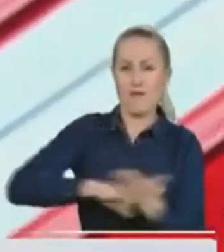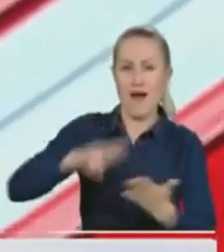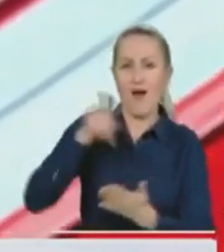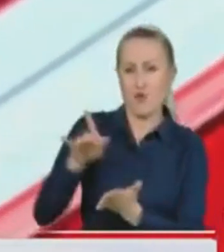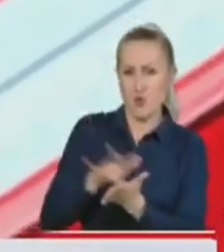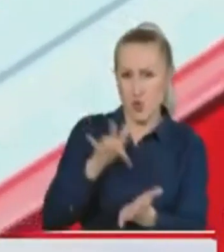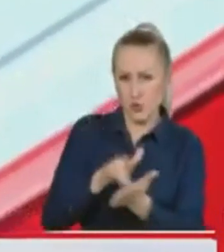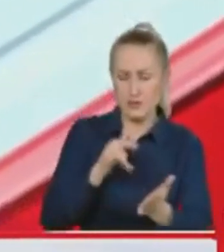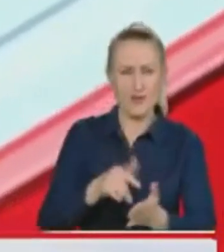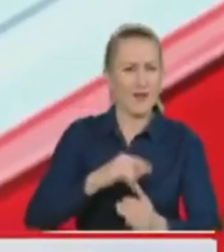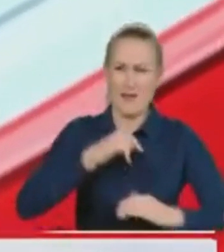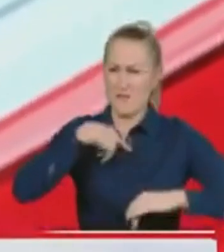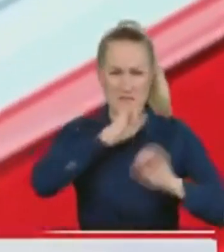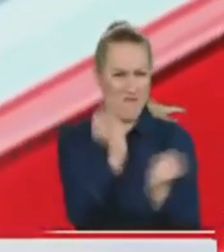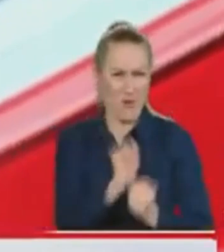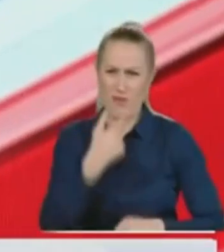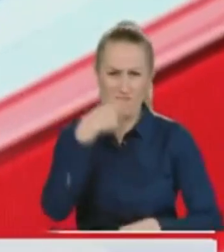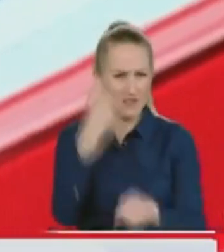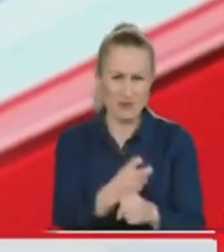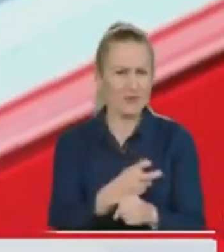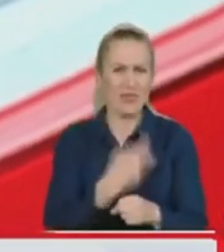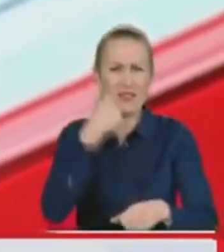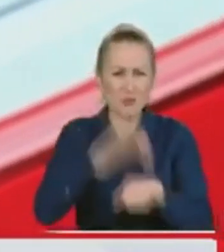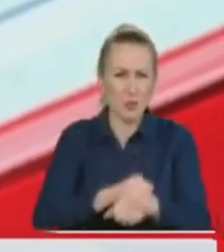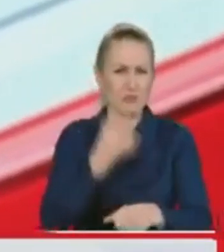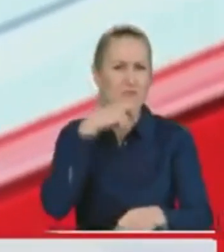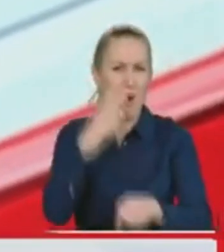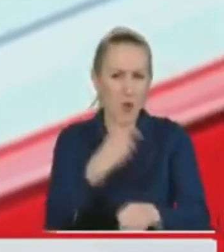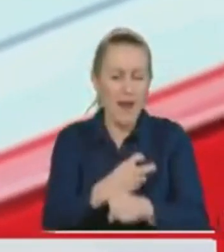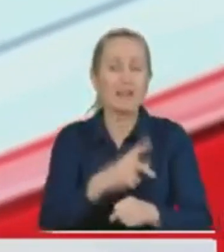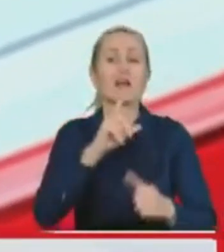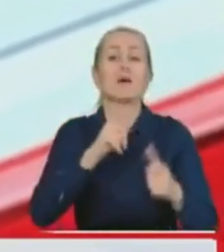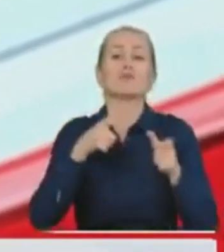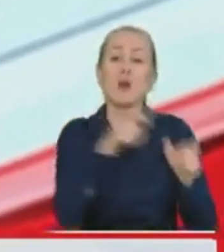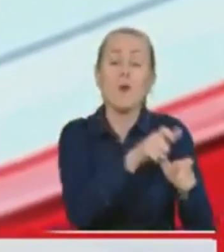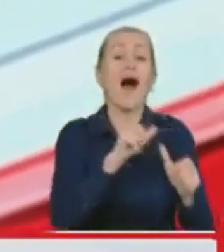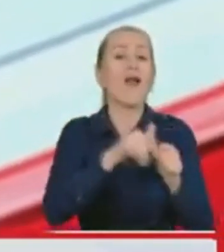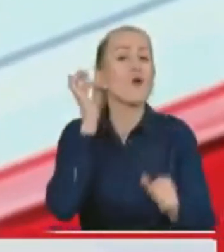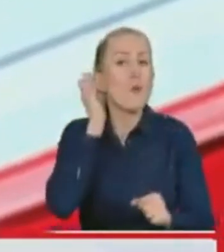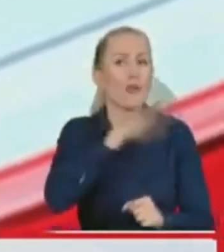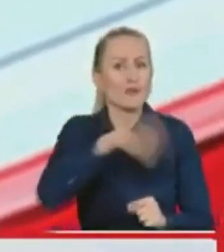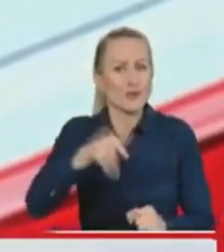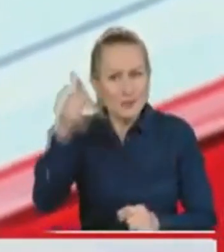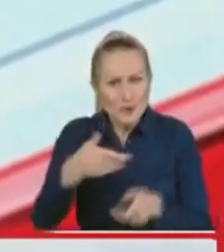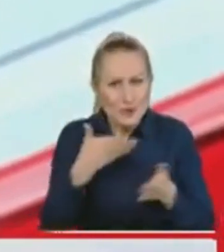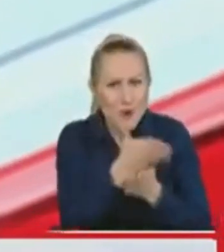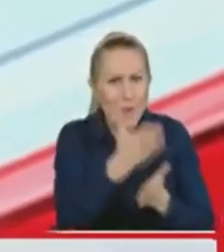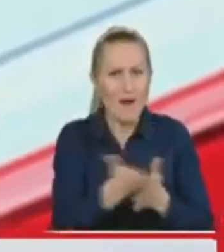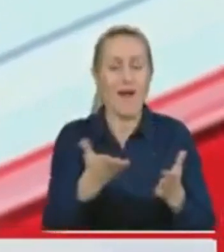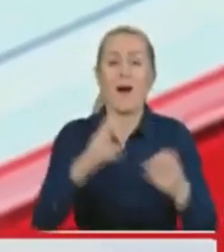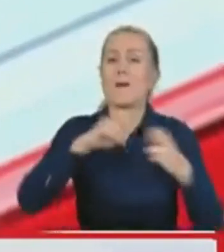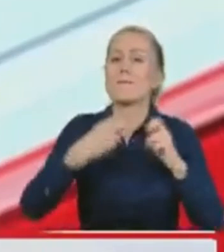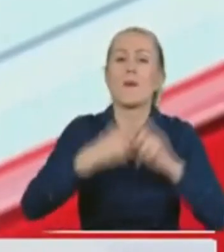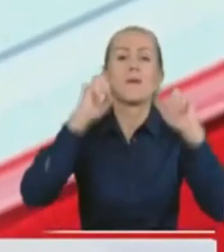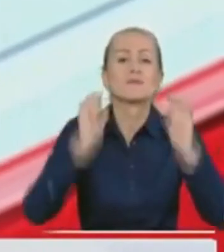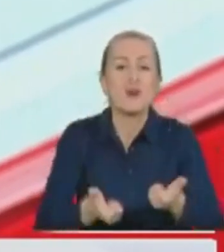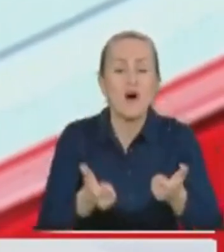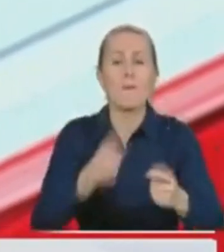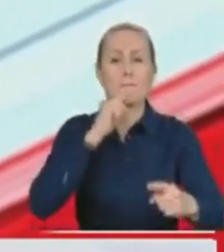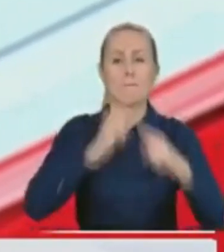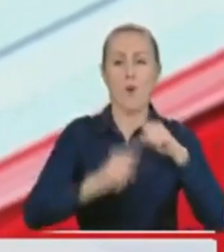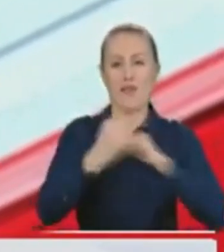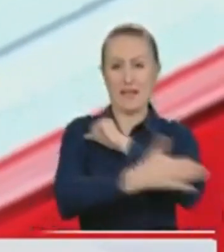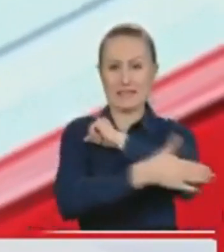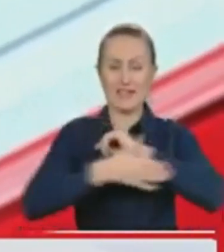не було згоди на примус, натомість жінкам і дітям, звісно, треба допомагати. Проблема в тому,